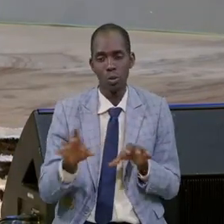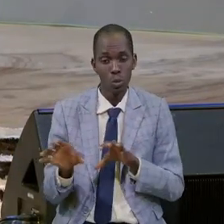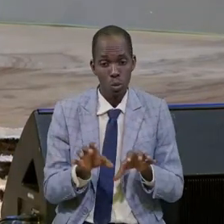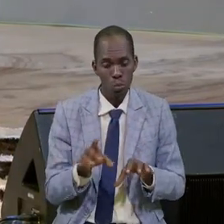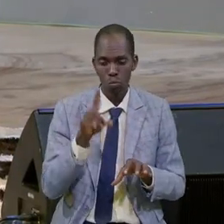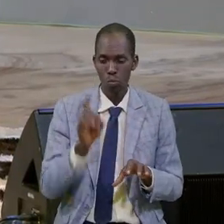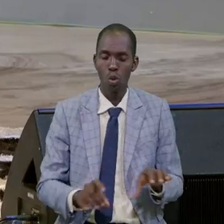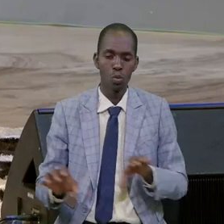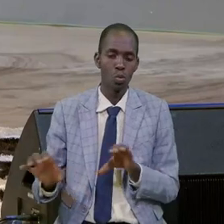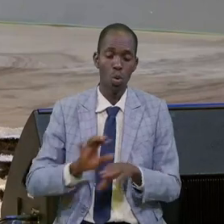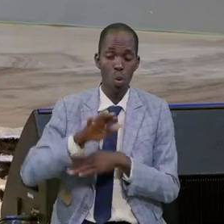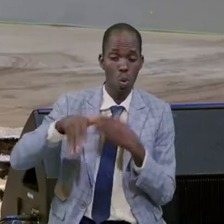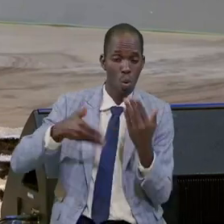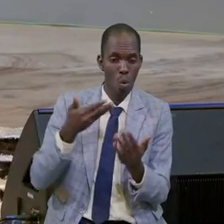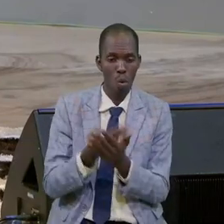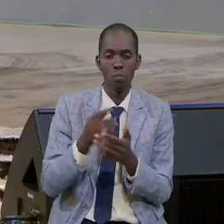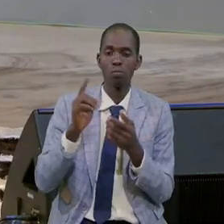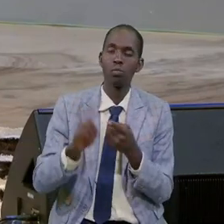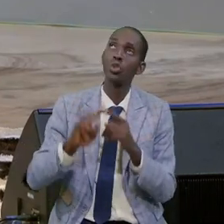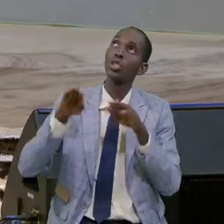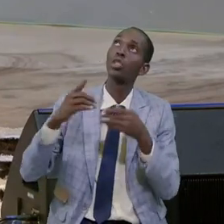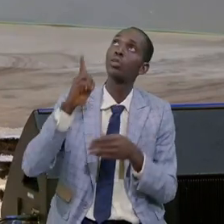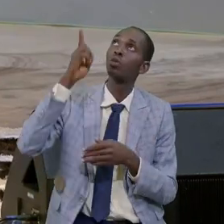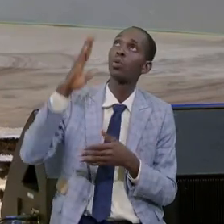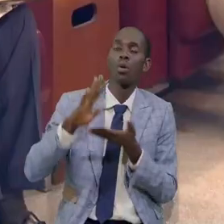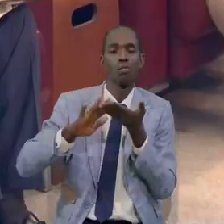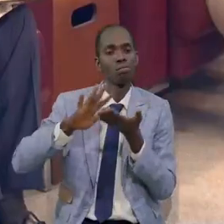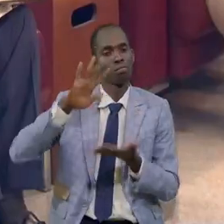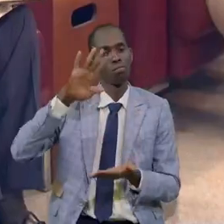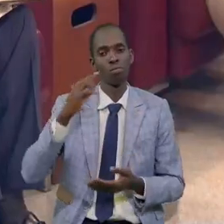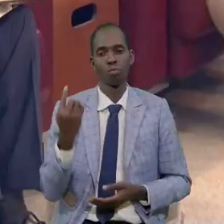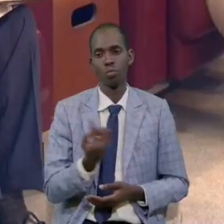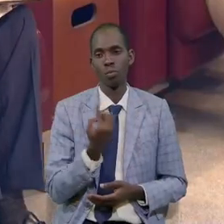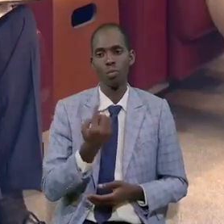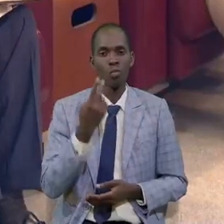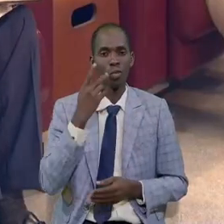fassiez quelque autre chose, faites tout pour la gloire de Dieu. »